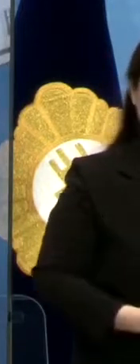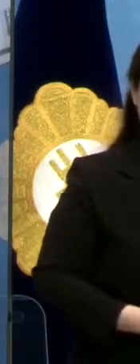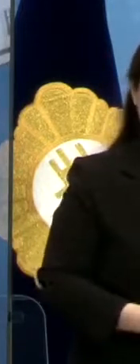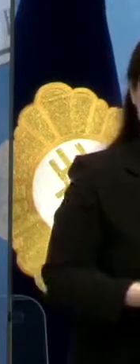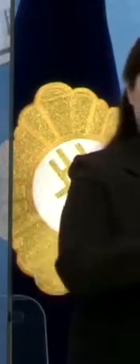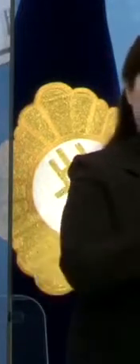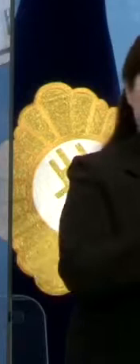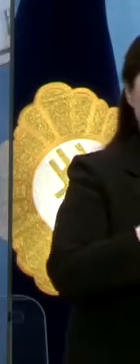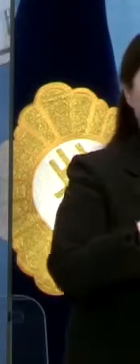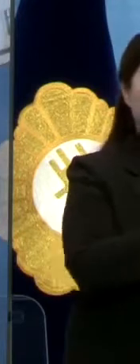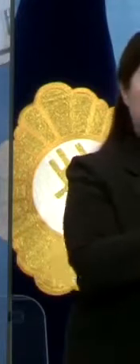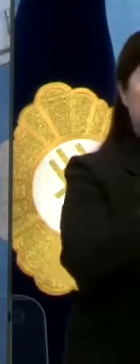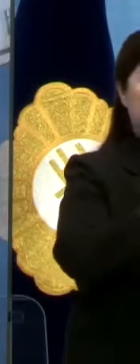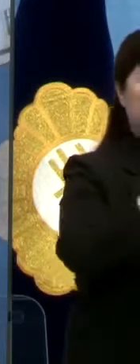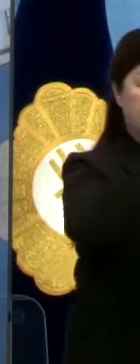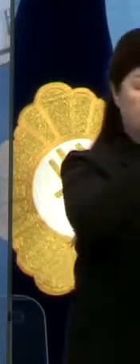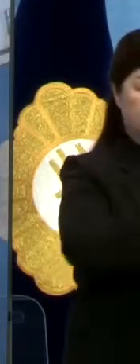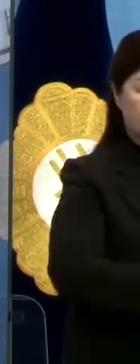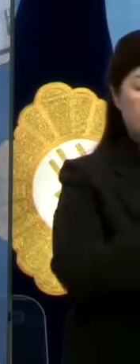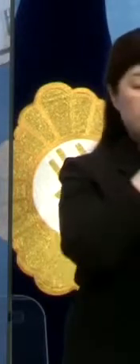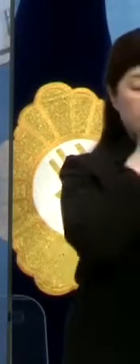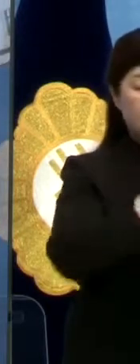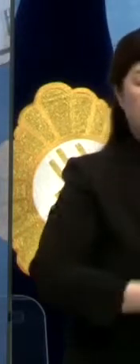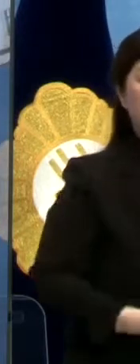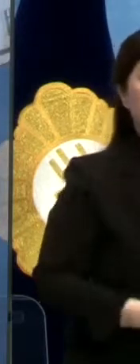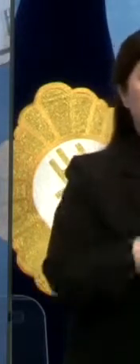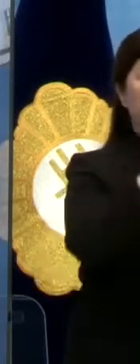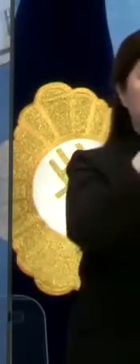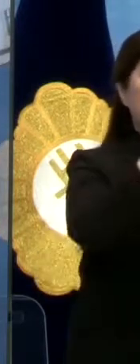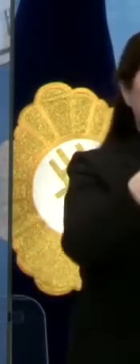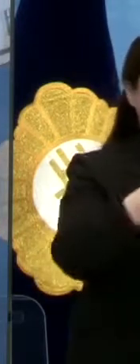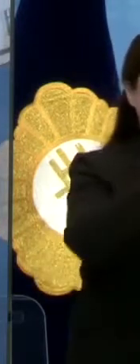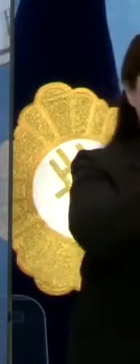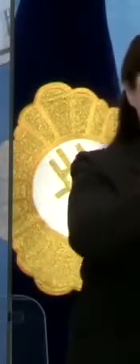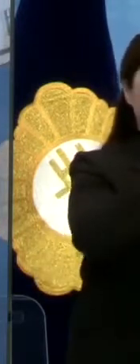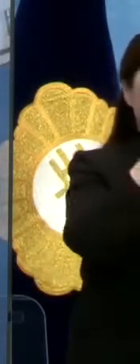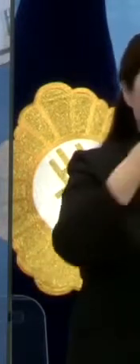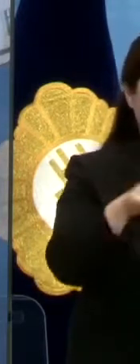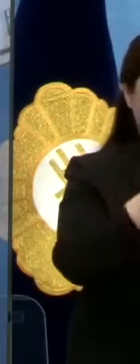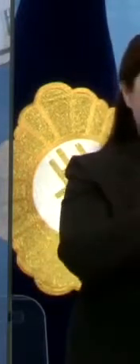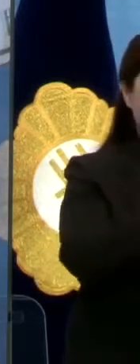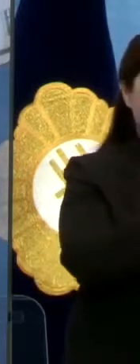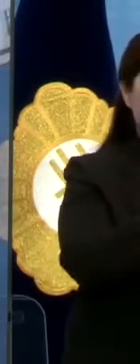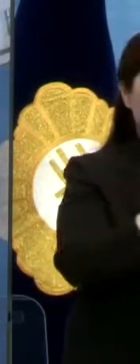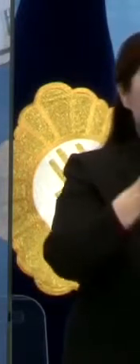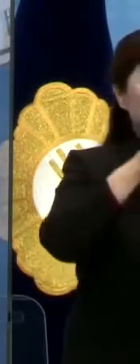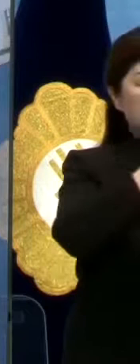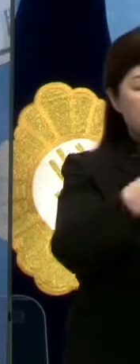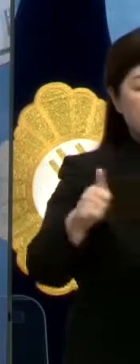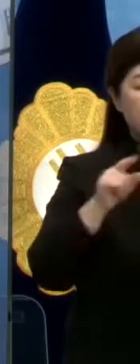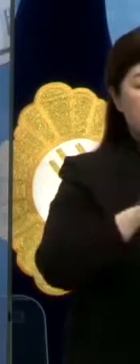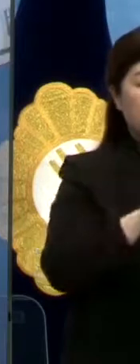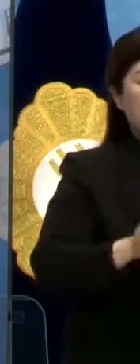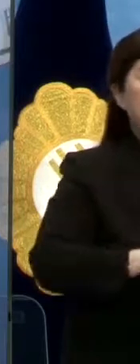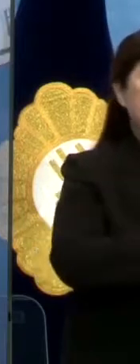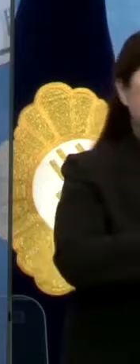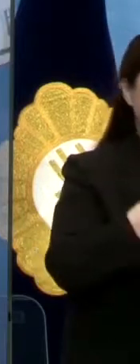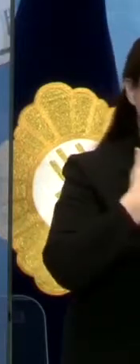후보 추천 이유로 아래와 같이 썼습니다. 마리아노와 마그렛의 인류에 대한 사랑과 평화를 위한 자기